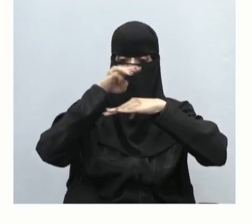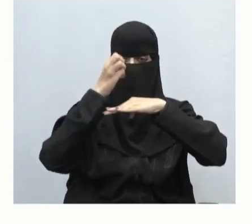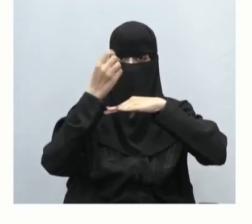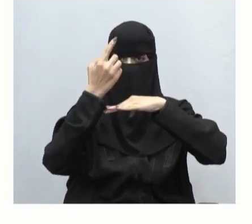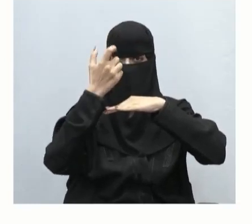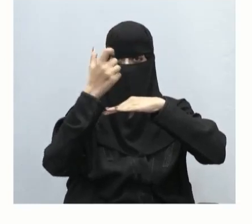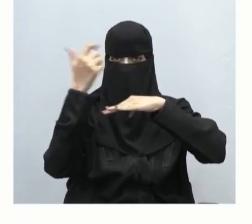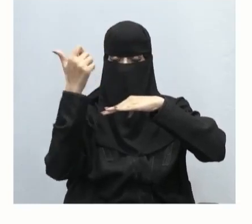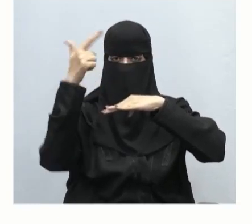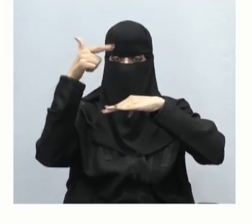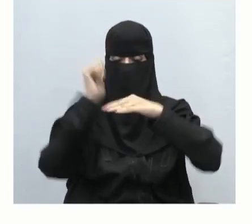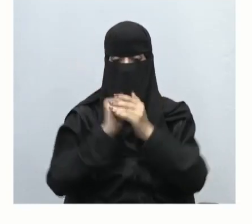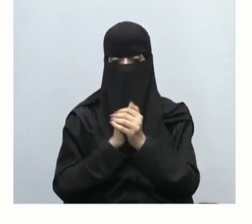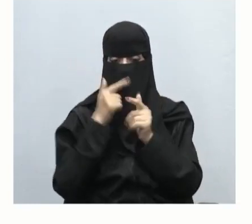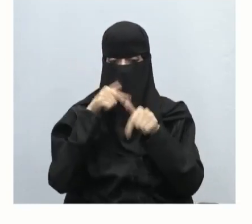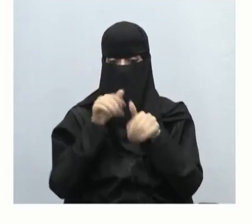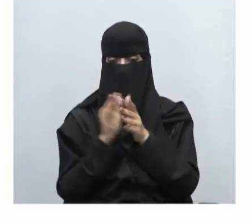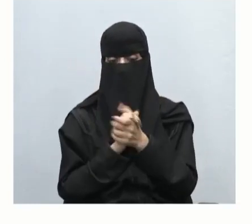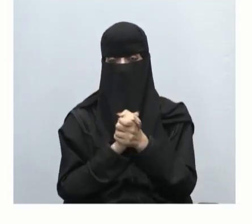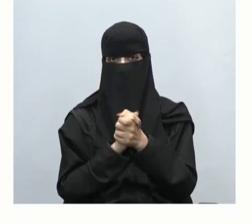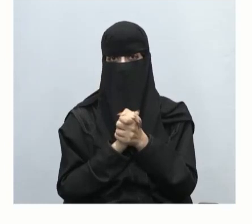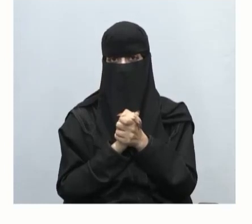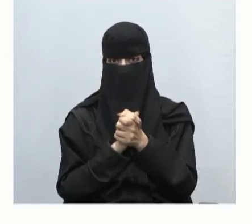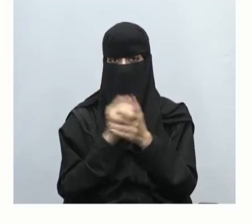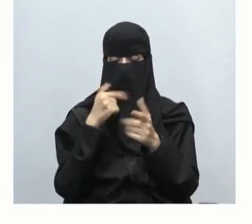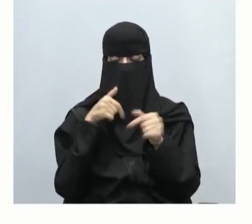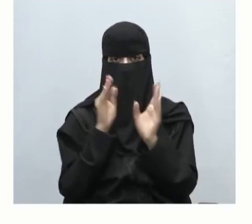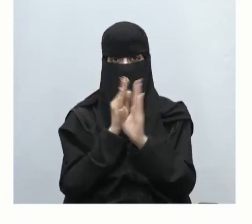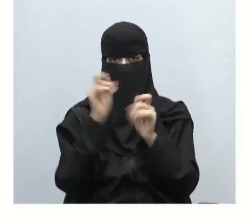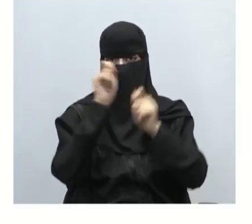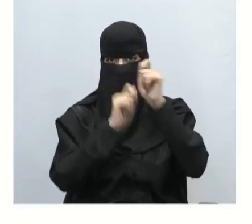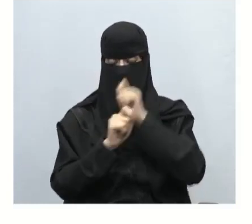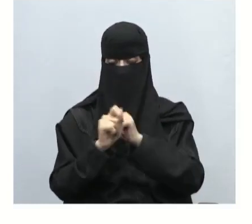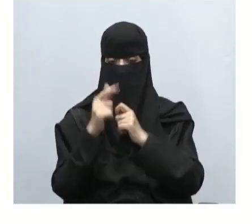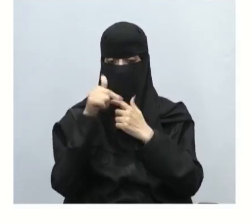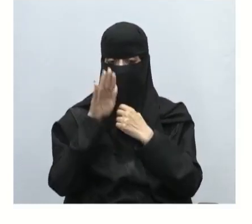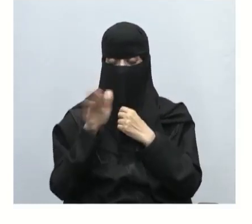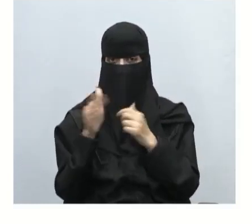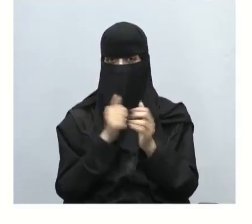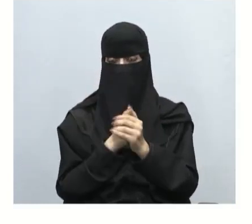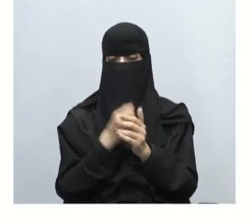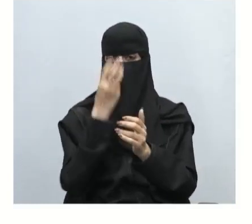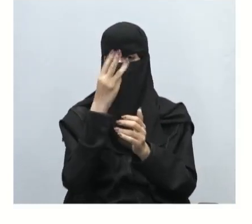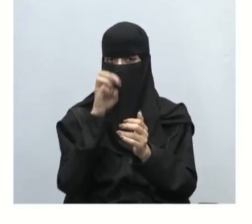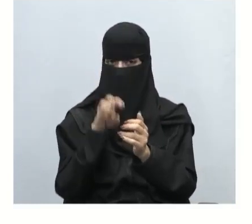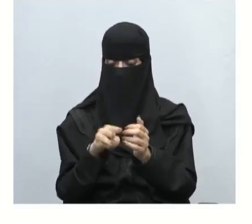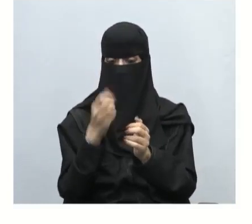اخفض نقطه من ماذا من اعلى نقطه تصبح العباره